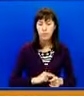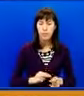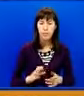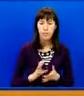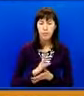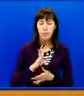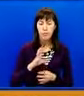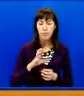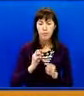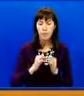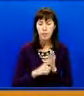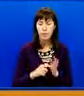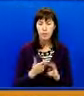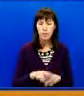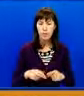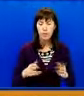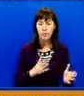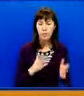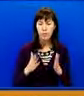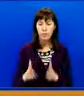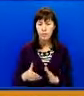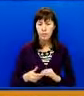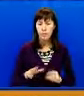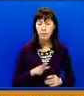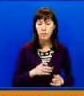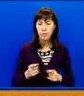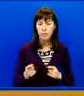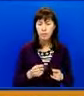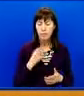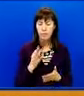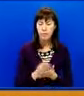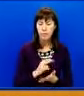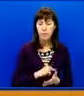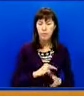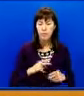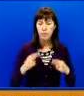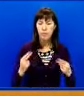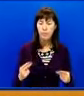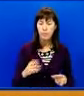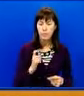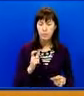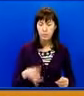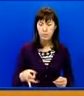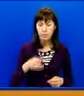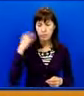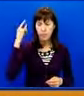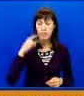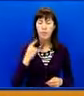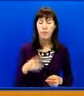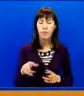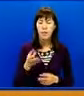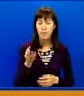статье 517. Кроме того, стражи порядка привлекли к административной ответственности работодателя гражданина Республики Казахстан